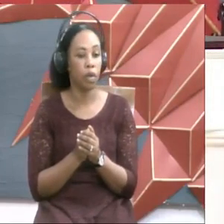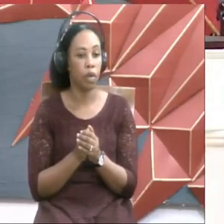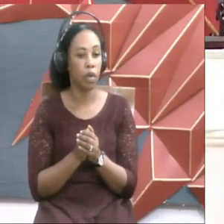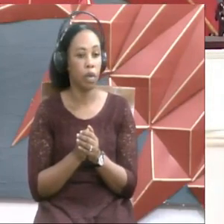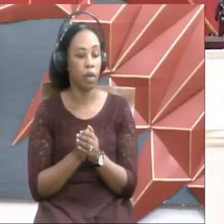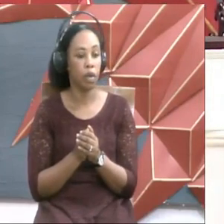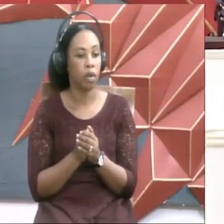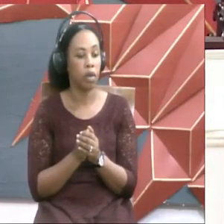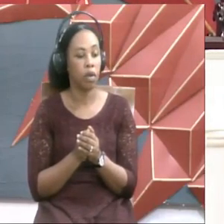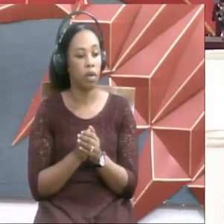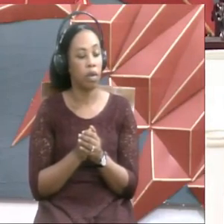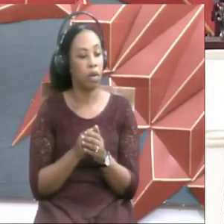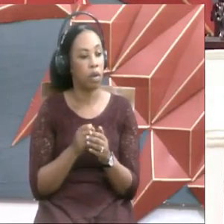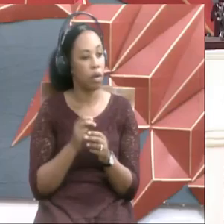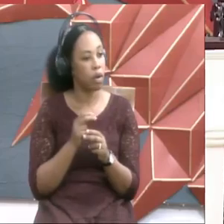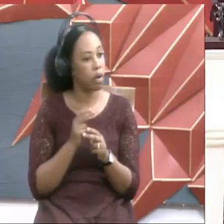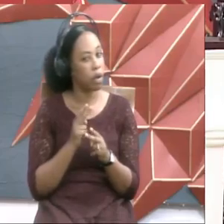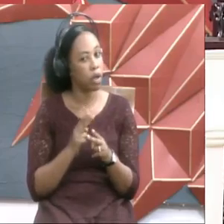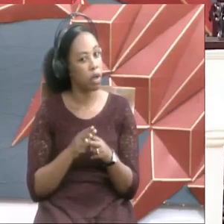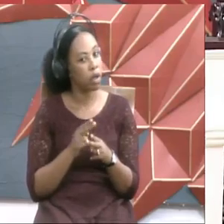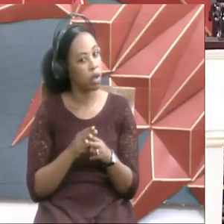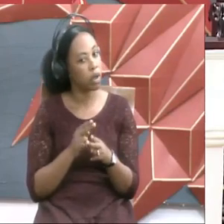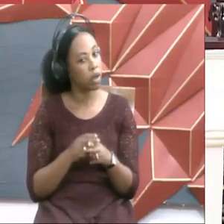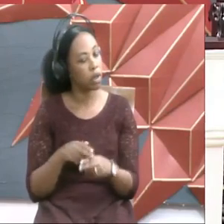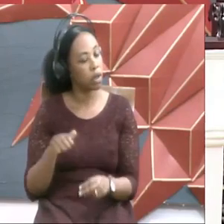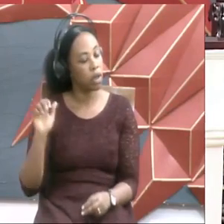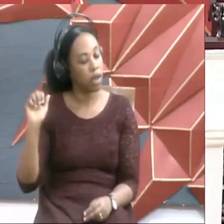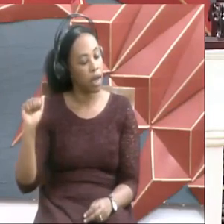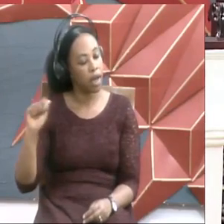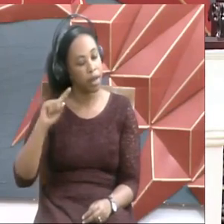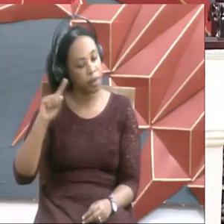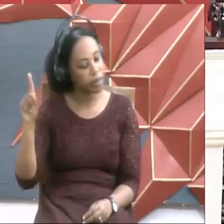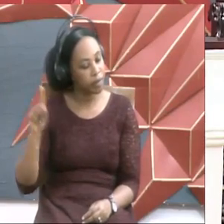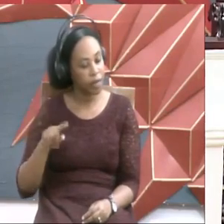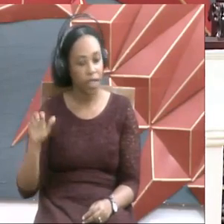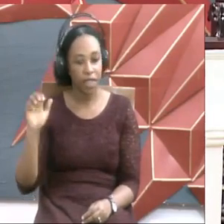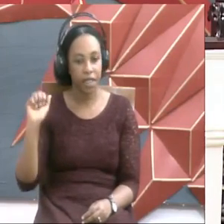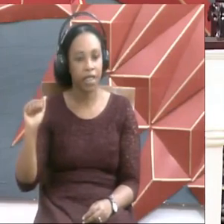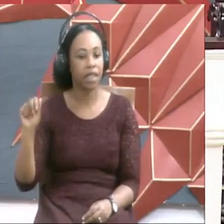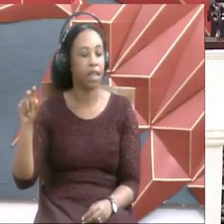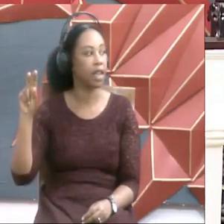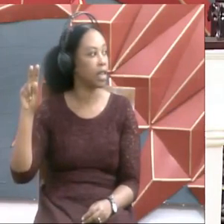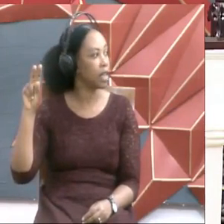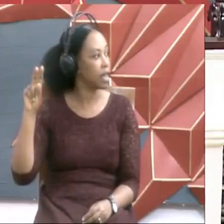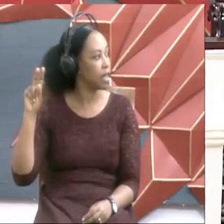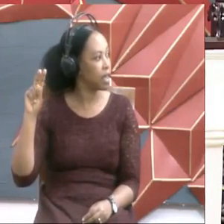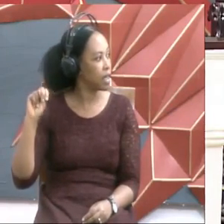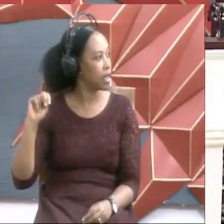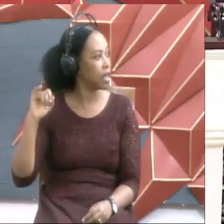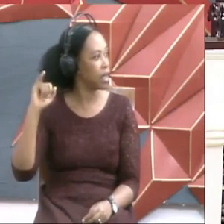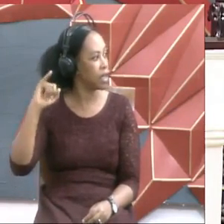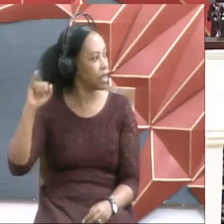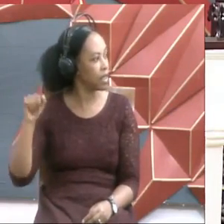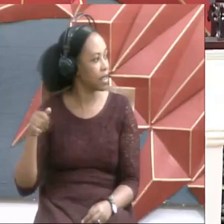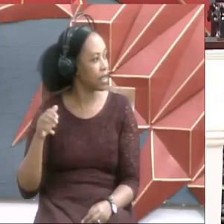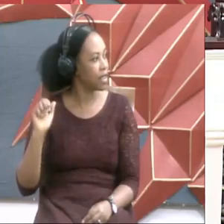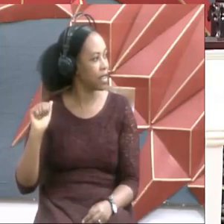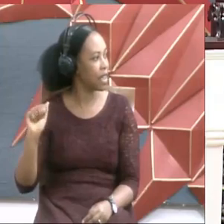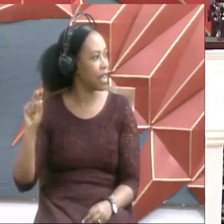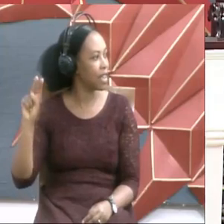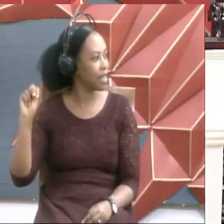Azanjana Ethan. L'enfant s'appelle Azanjana Ethan. Ethan. Azanjana.